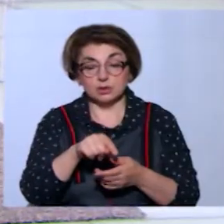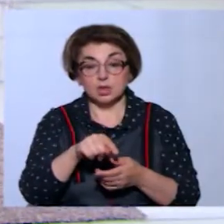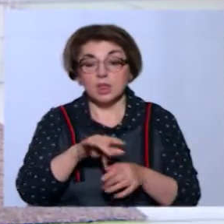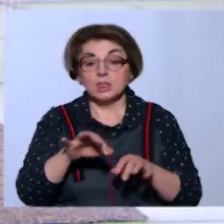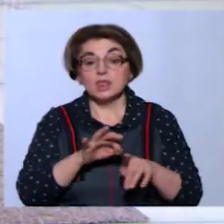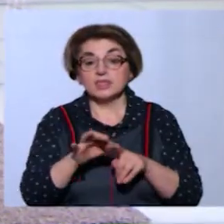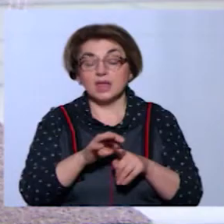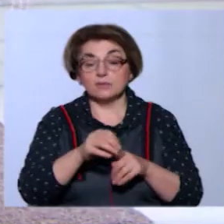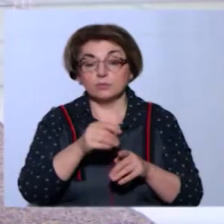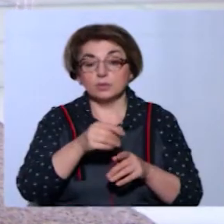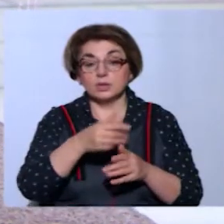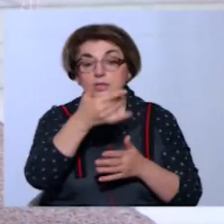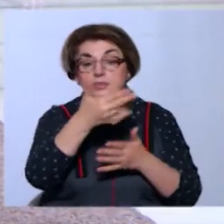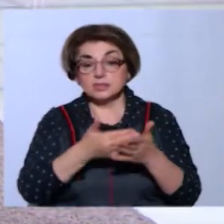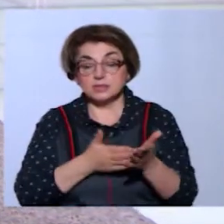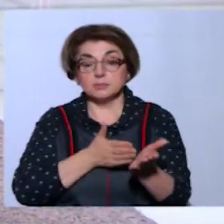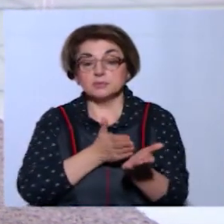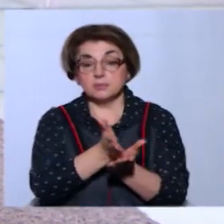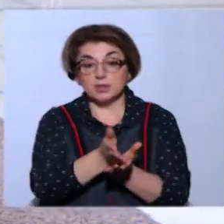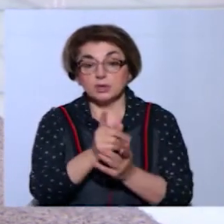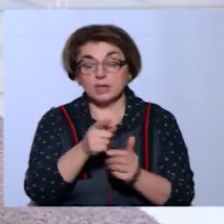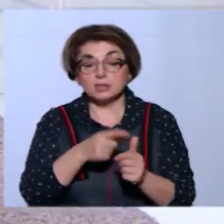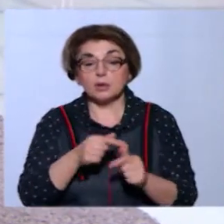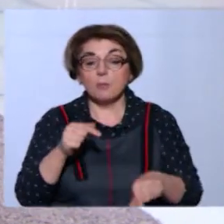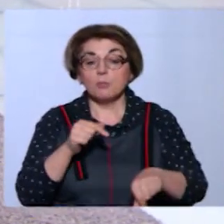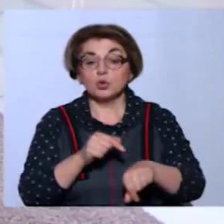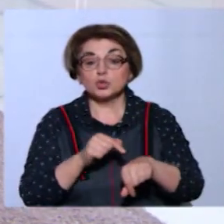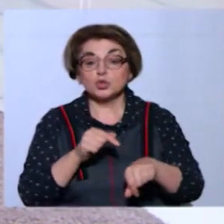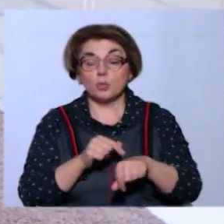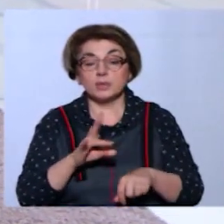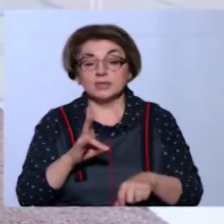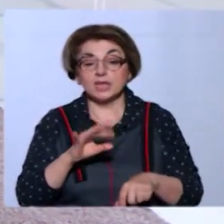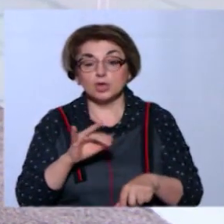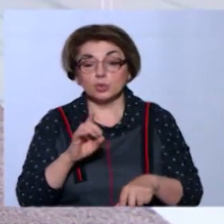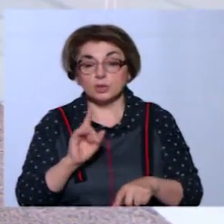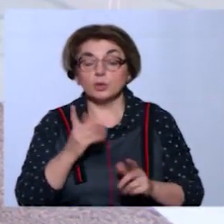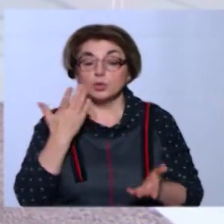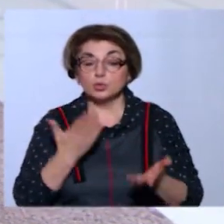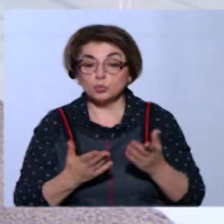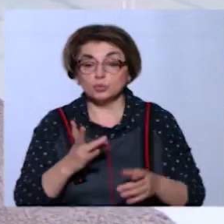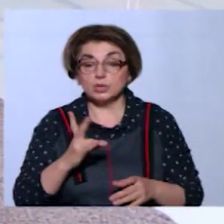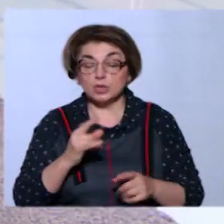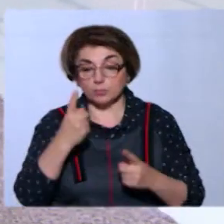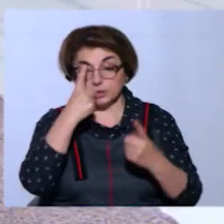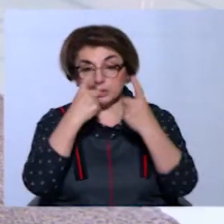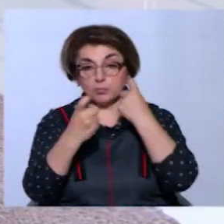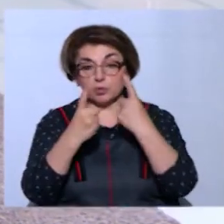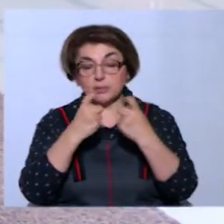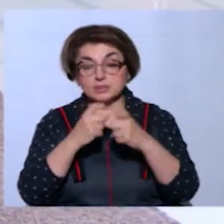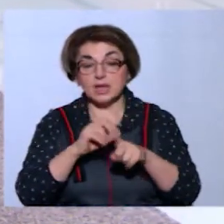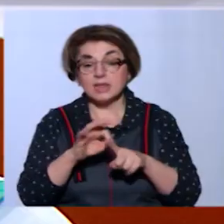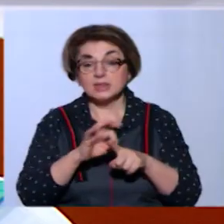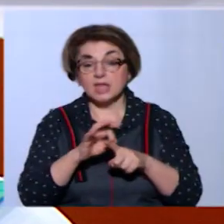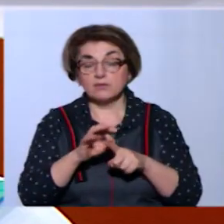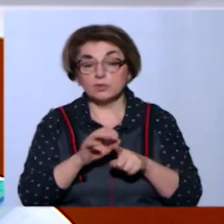ნერვული სისტემის მიმართულებით, ასეთ ნეირონებს ეწოდება მცნობიარე ნეირონები. თუ ნეირონების ინფორმაცია, ანუ ნერვული